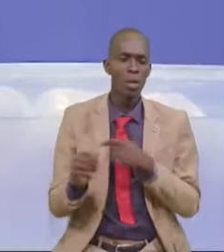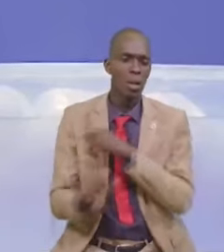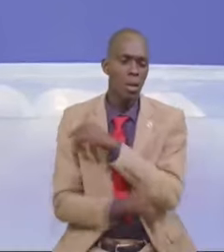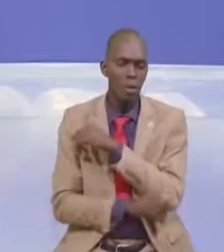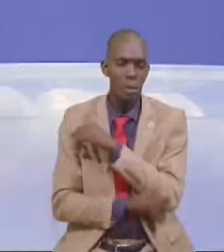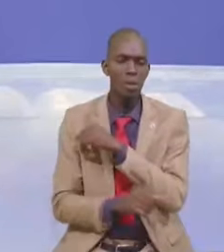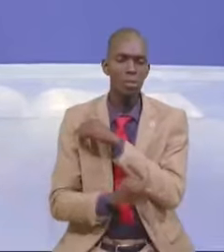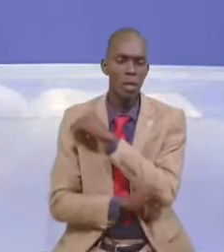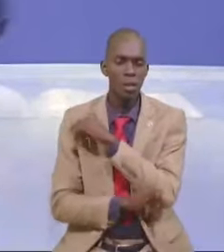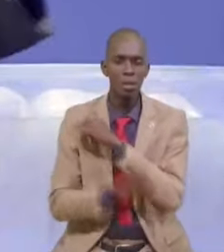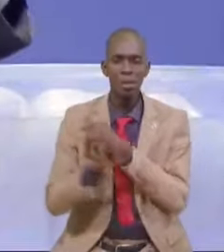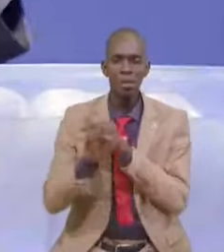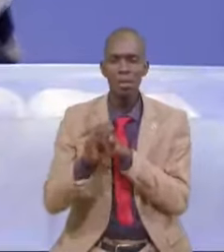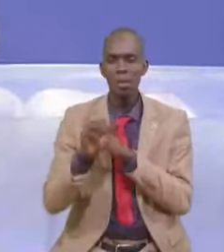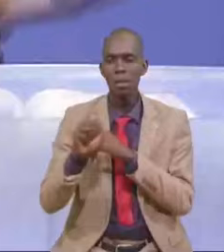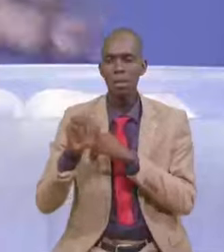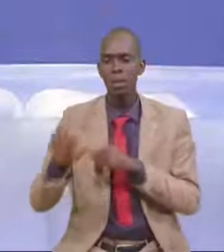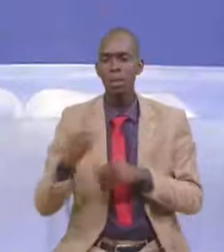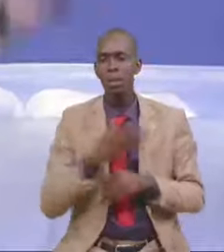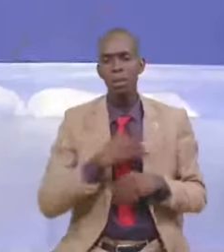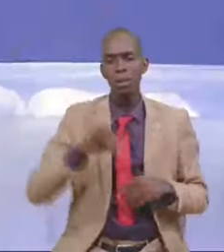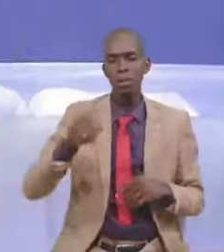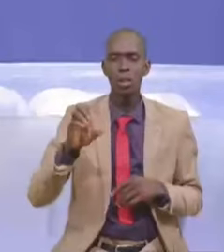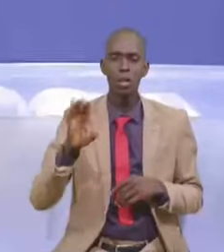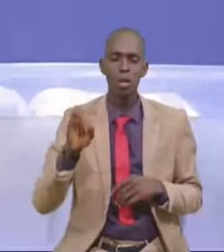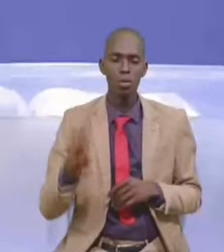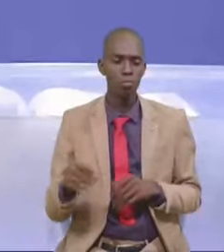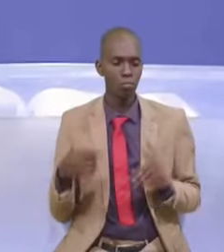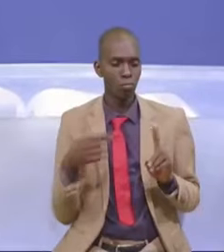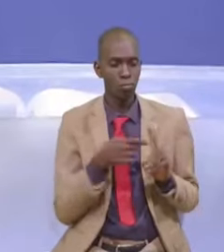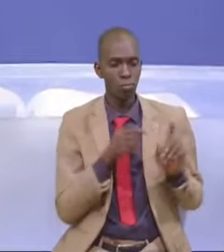Isaac et Jacob. Il connaissait l'histoire de Moïse et d'Aaron.